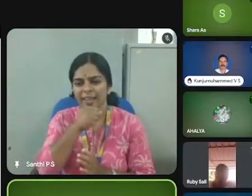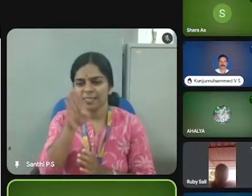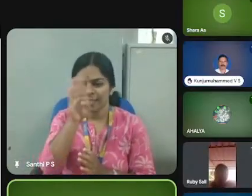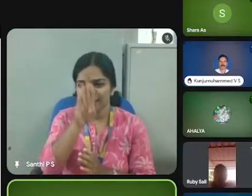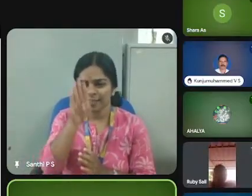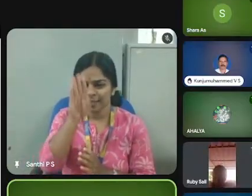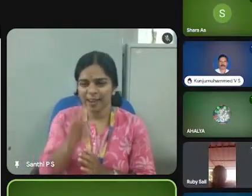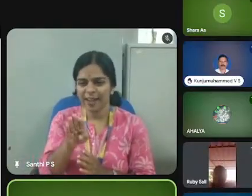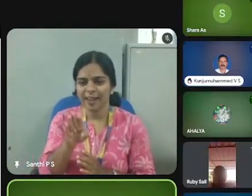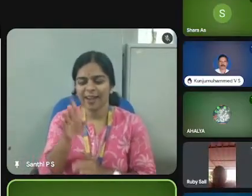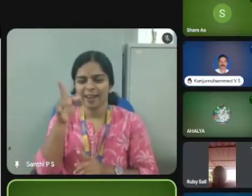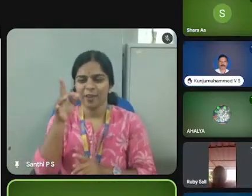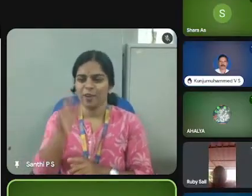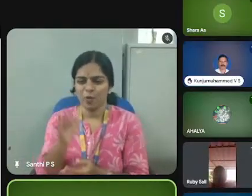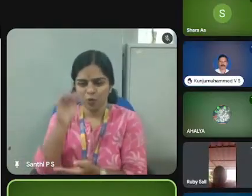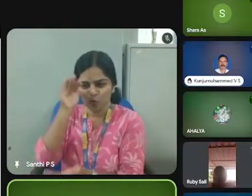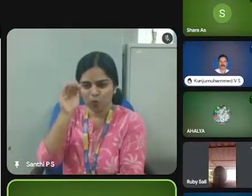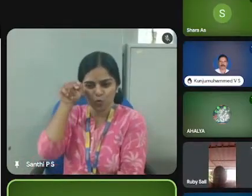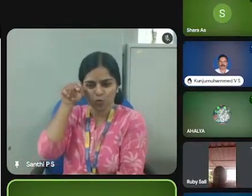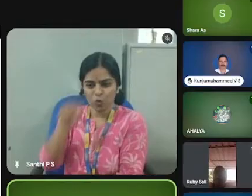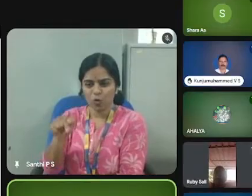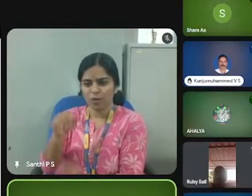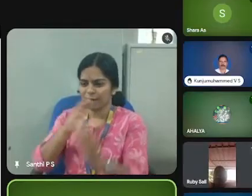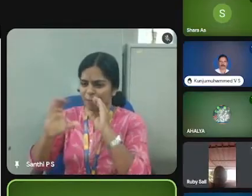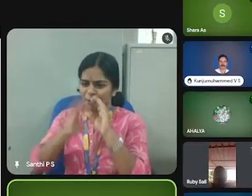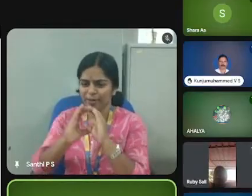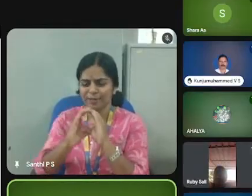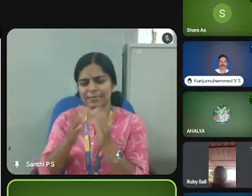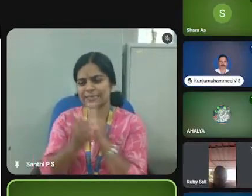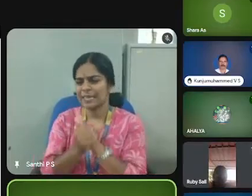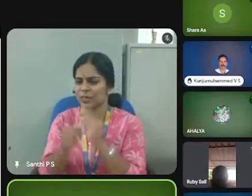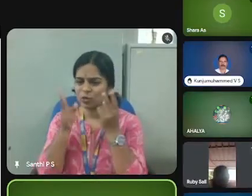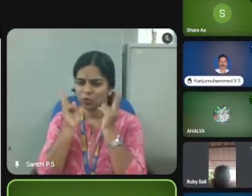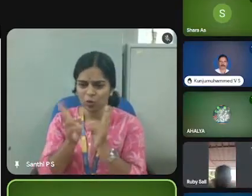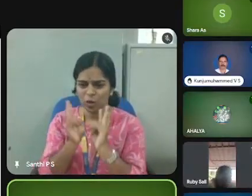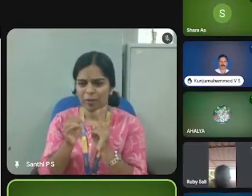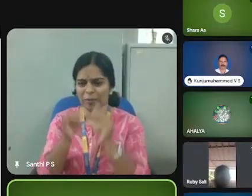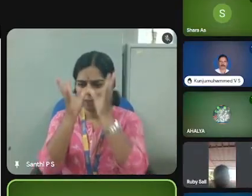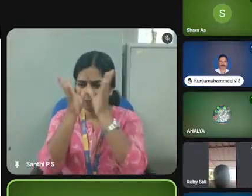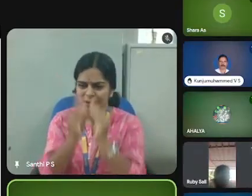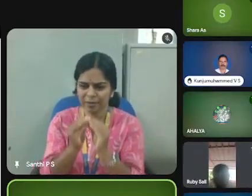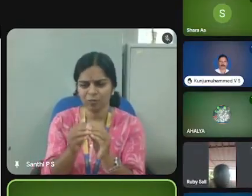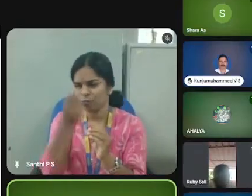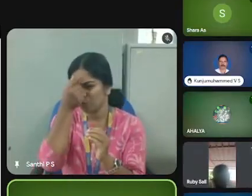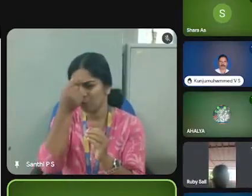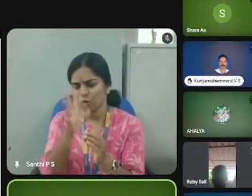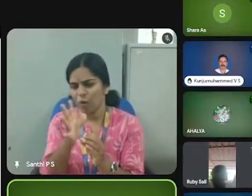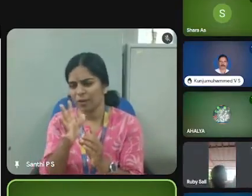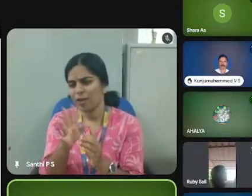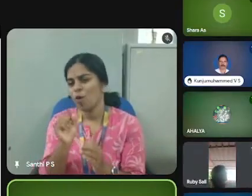doesn't have any developmental issues and his communication skills are normal. He's good at mathematics and his main hobby is